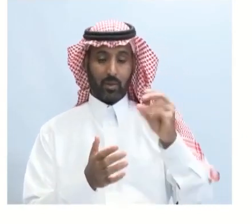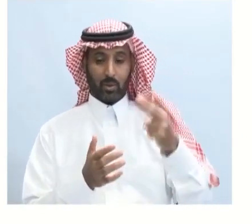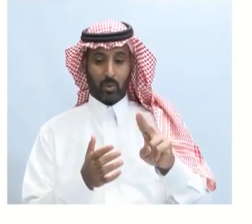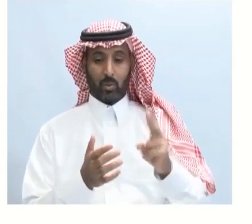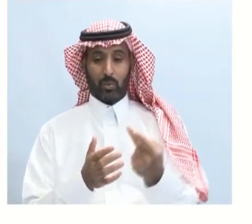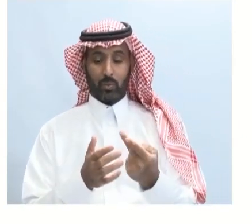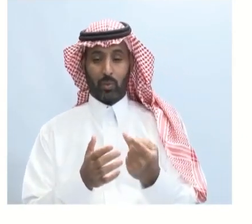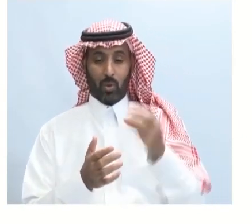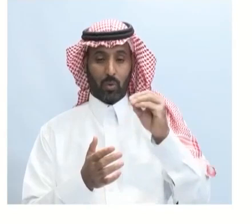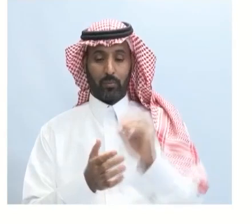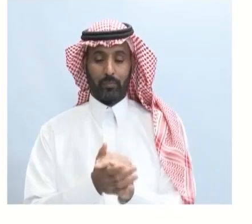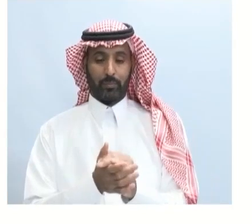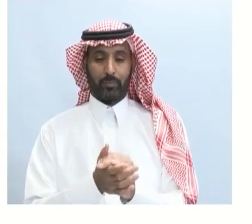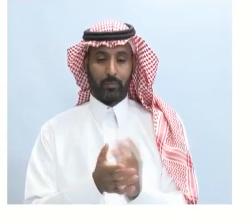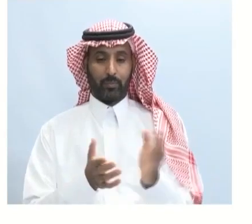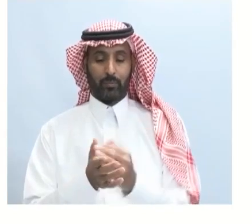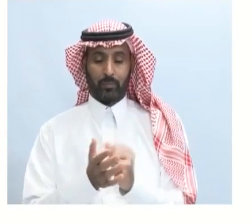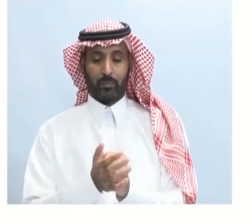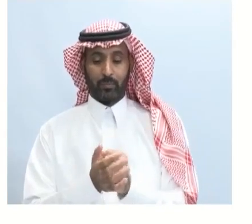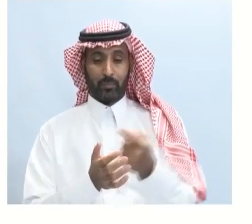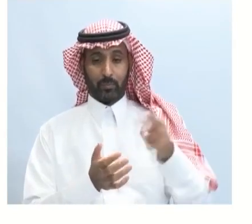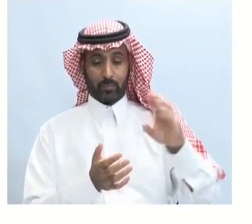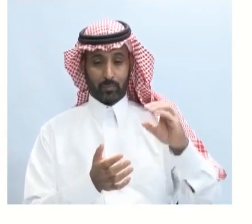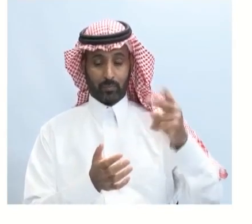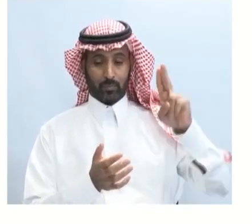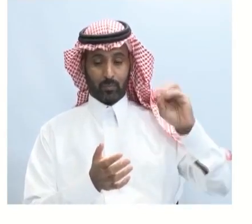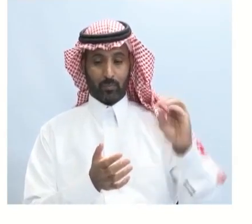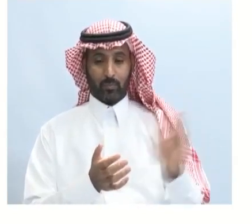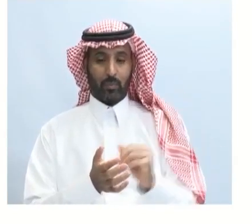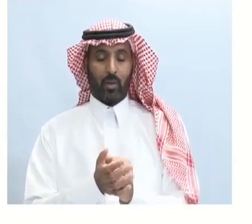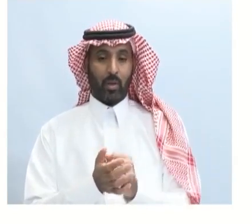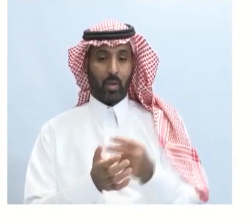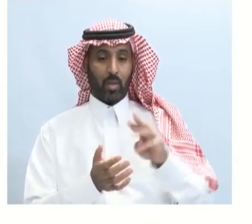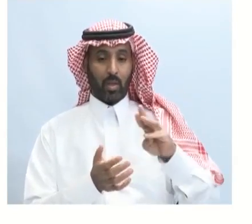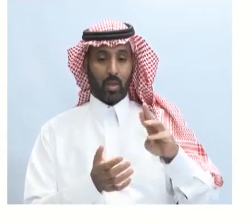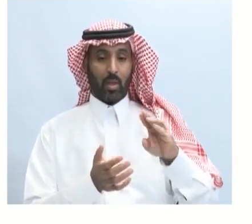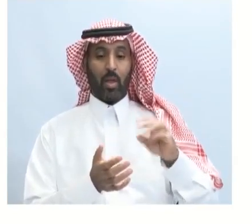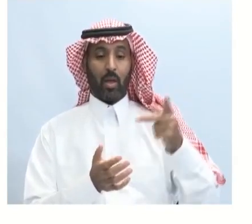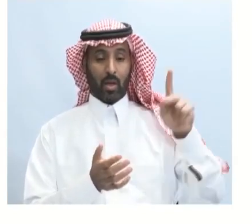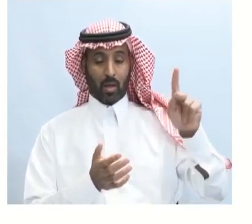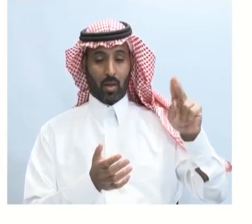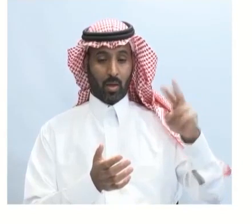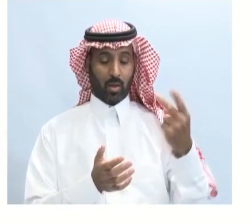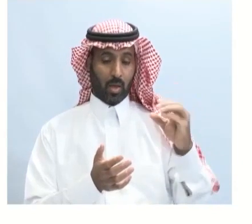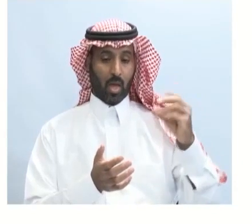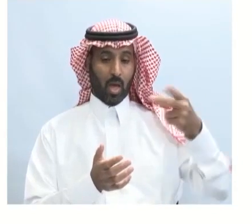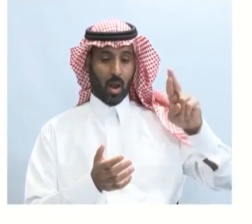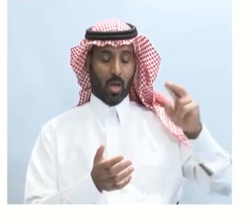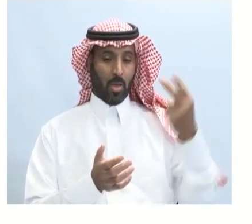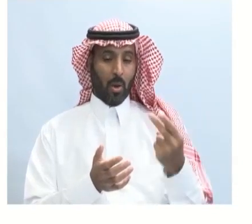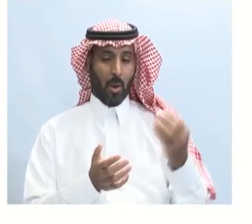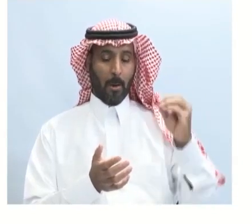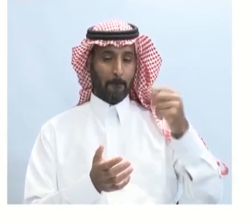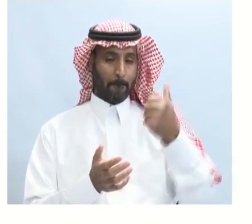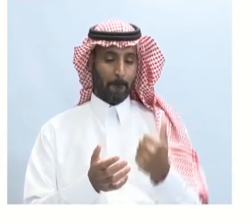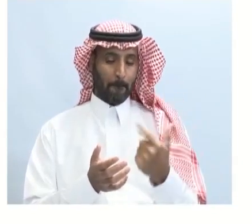له cuo اذا اكسيد النحاس الثنا coo او ثاني كرومات البوتاسيوم ايضا موجود فيه موجود